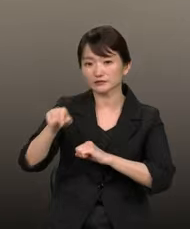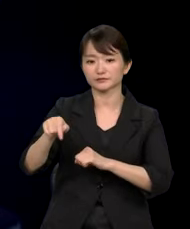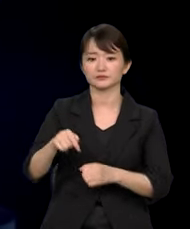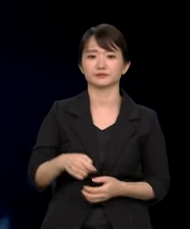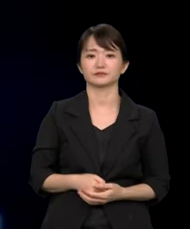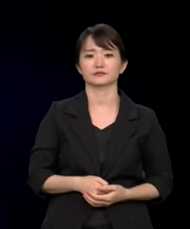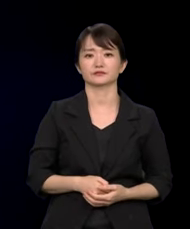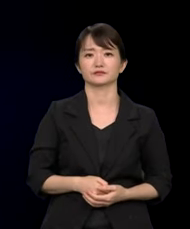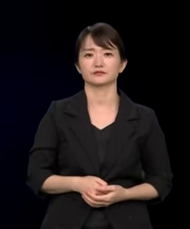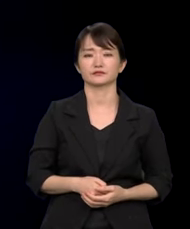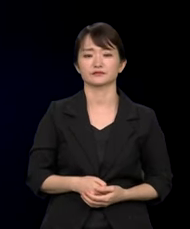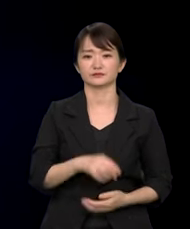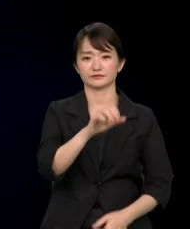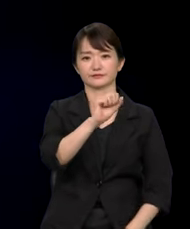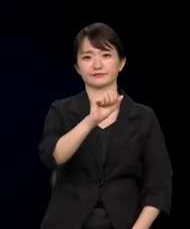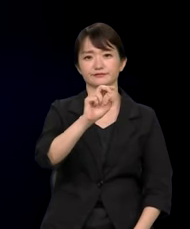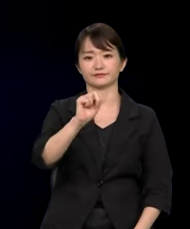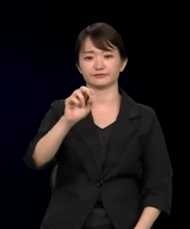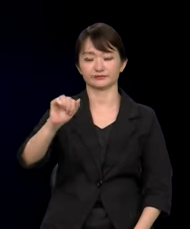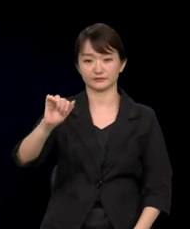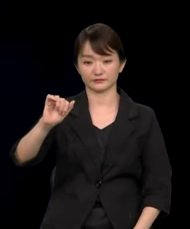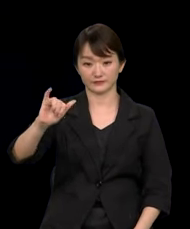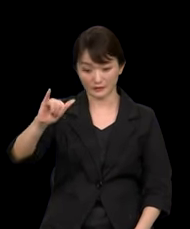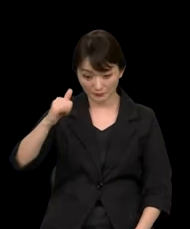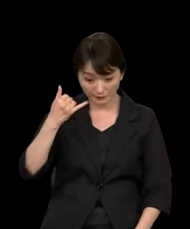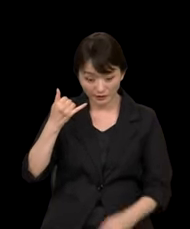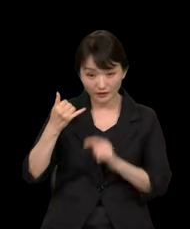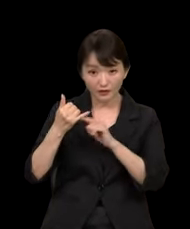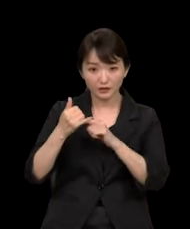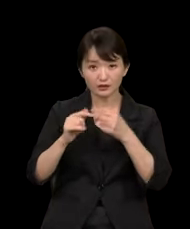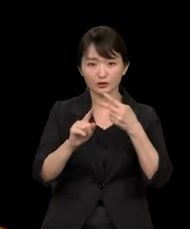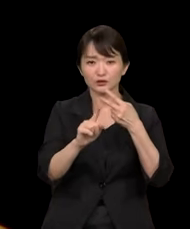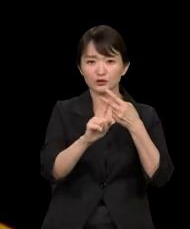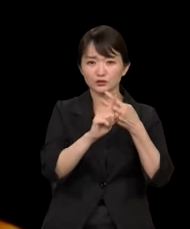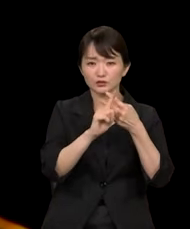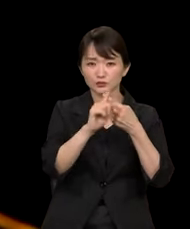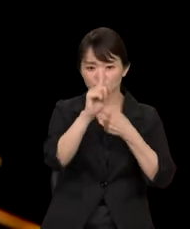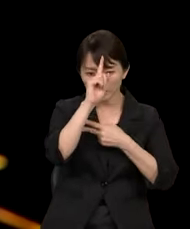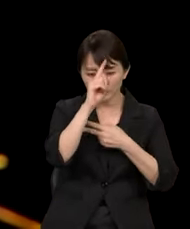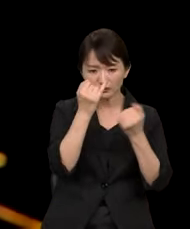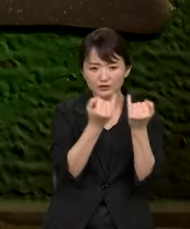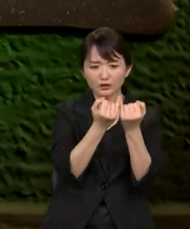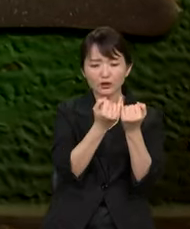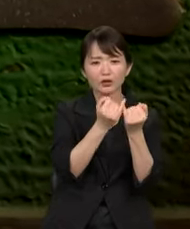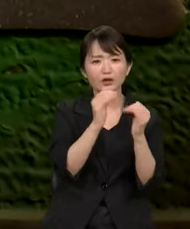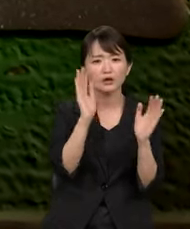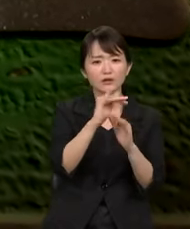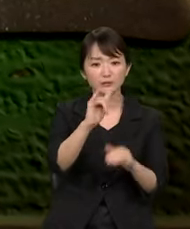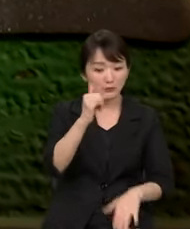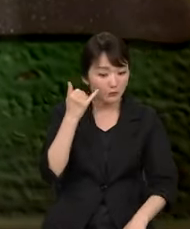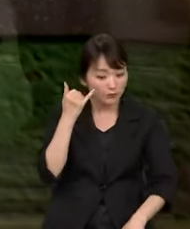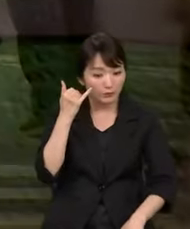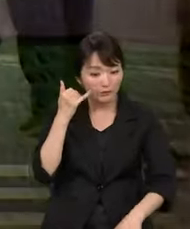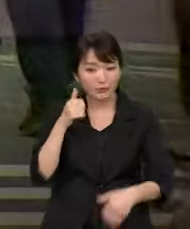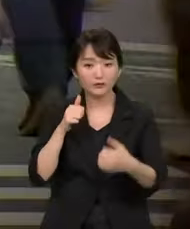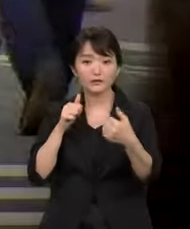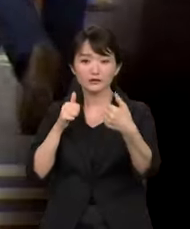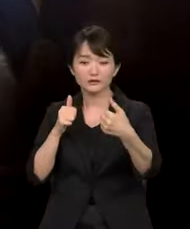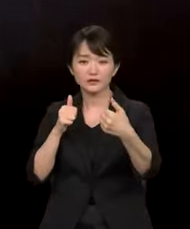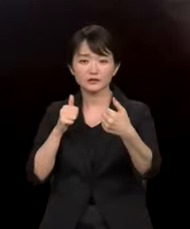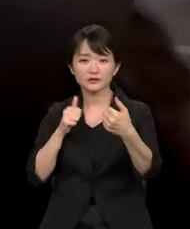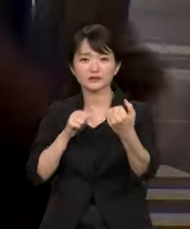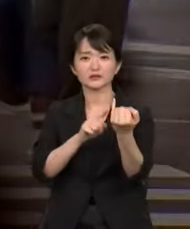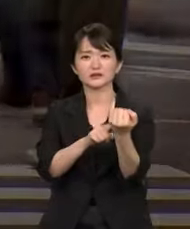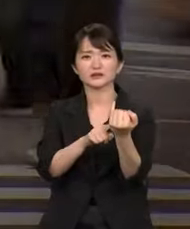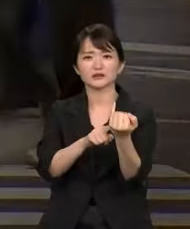물입니다 SNS 걸려온이 전화 중학교 1학년 여학생이 받았습니다 상대는 어린 학생이란 걸